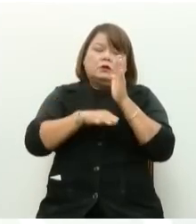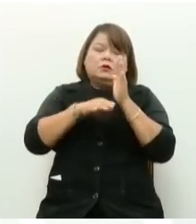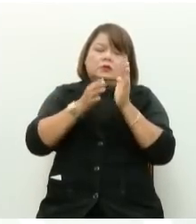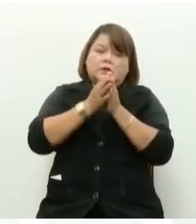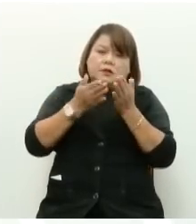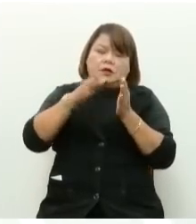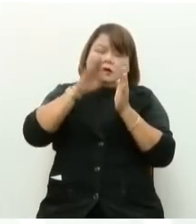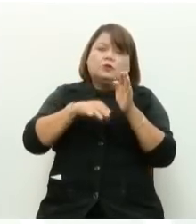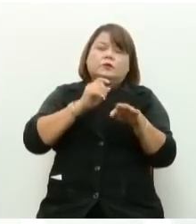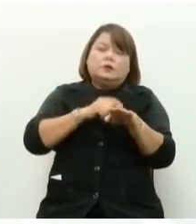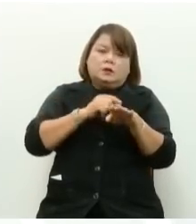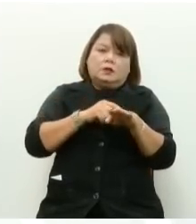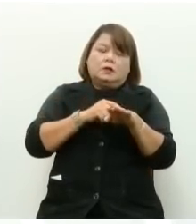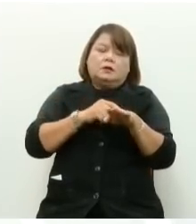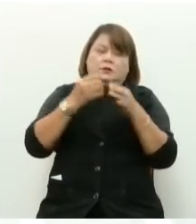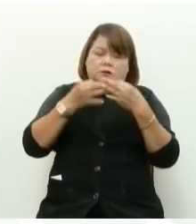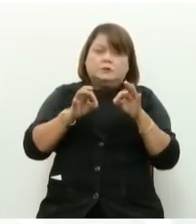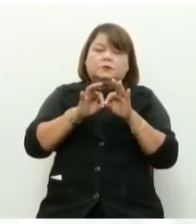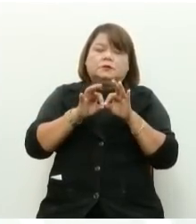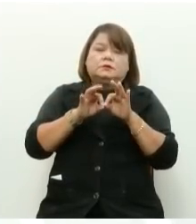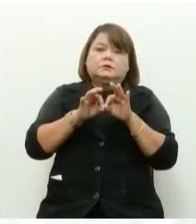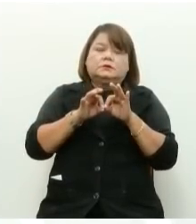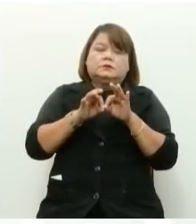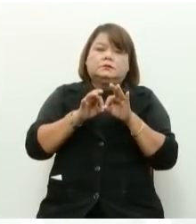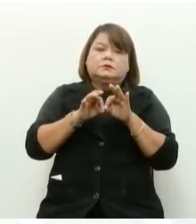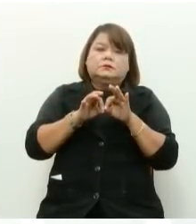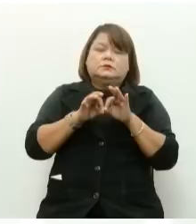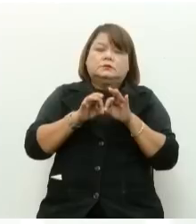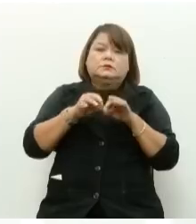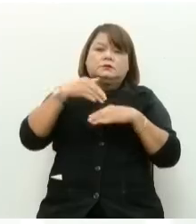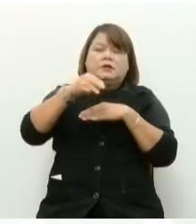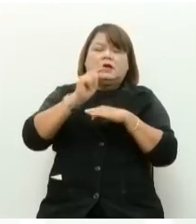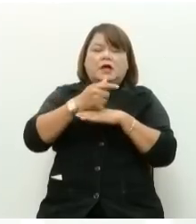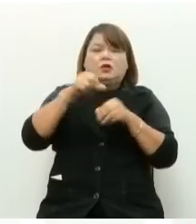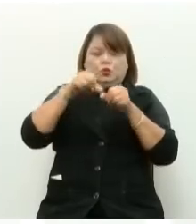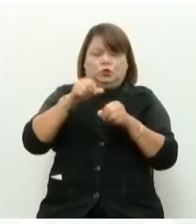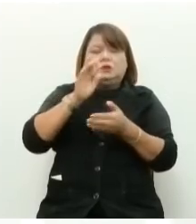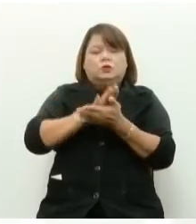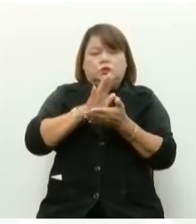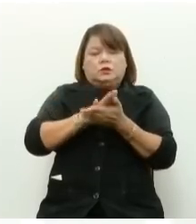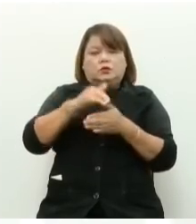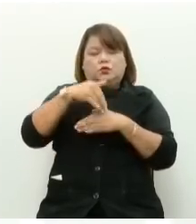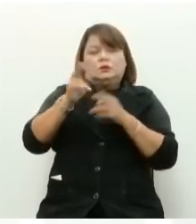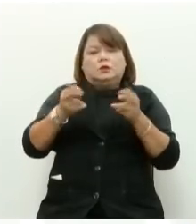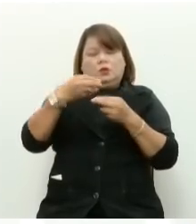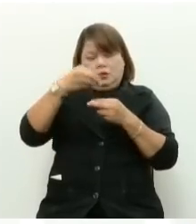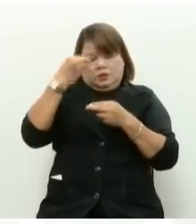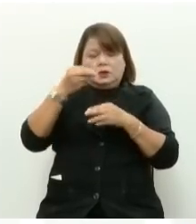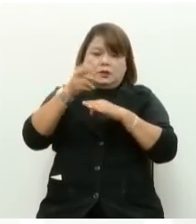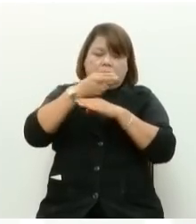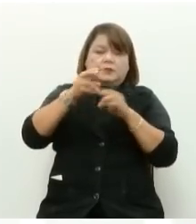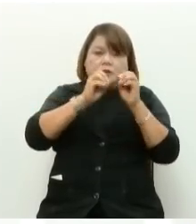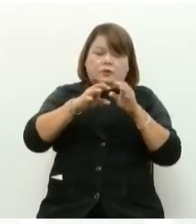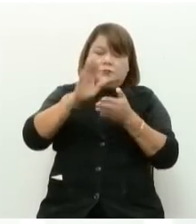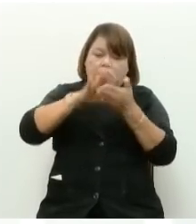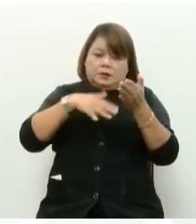ลดระยะเวลานะครับแล้วที่สำคัญเนี่ยหน้างานมันอยู่ที่โรงเรียนอยู่ที่ห้องเรียนครูก็จะได้คลิปการสอนครูก็จะแผนการ